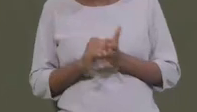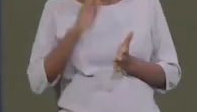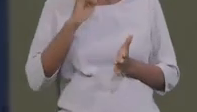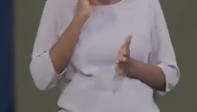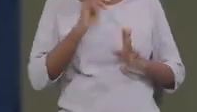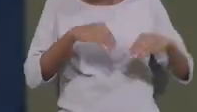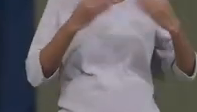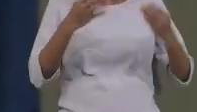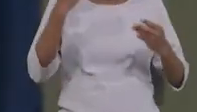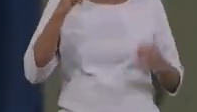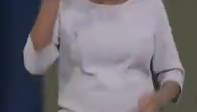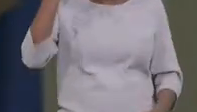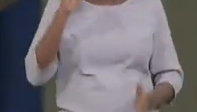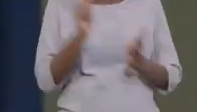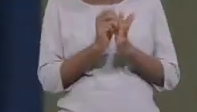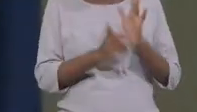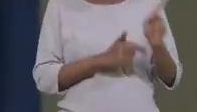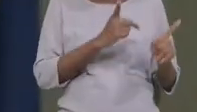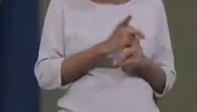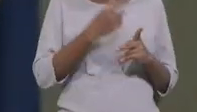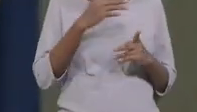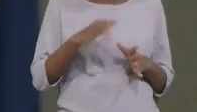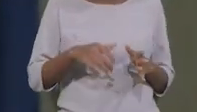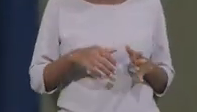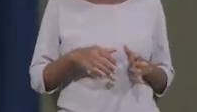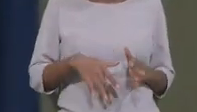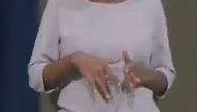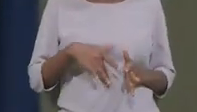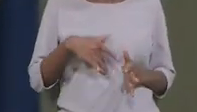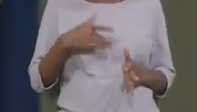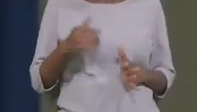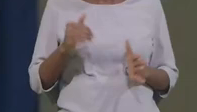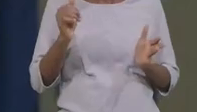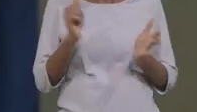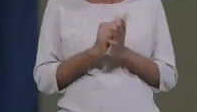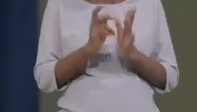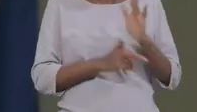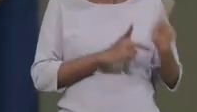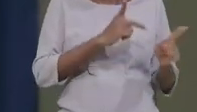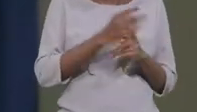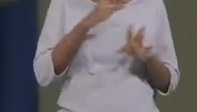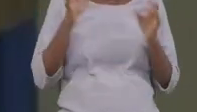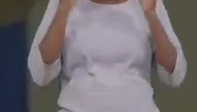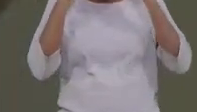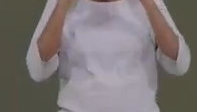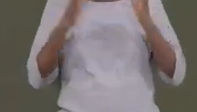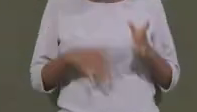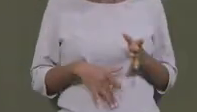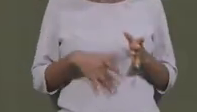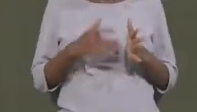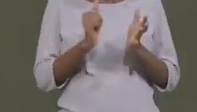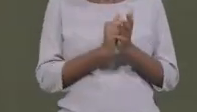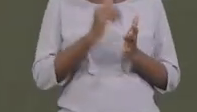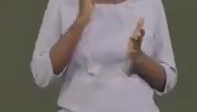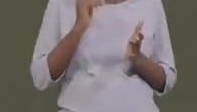choses qui ne sont pas données par Dieu. Ce type d'émotion bouillante. Ce type